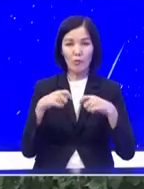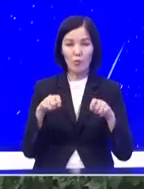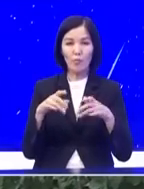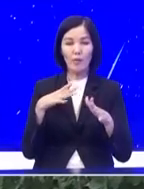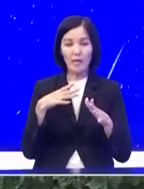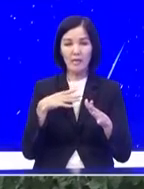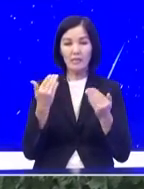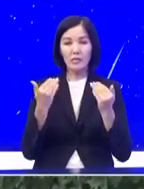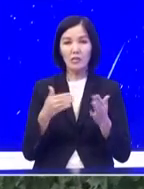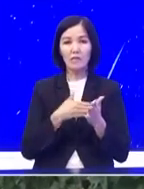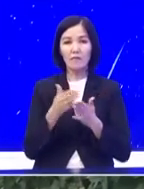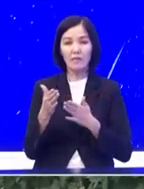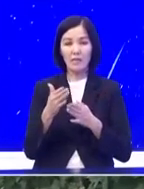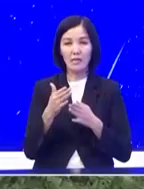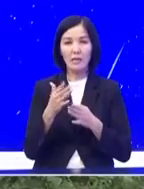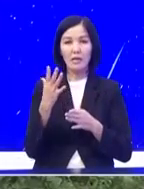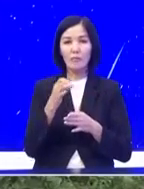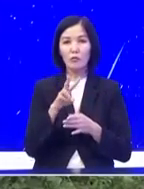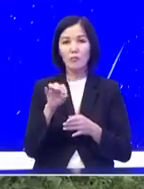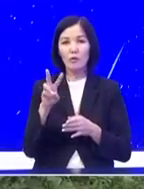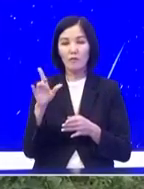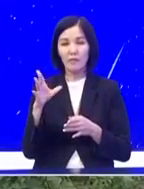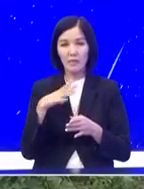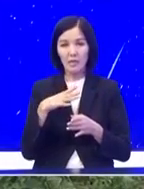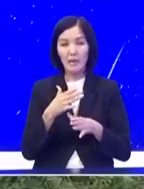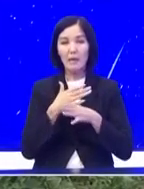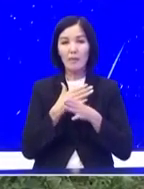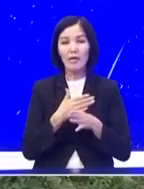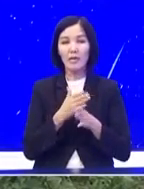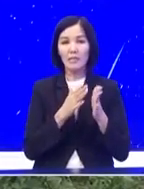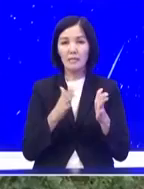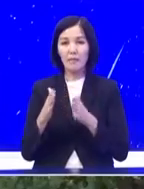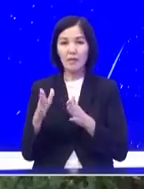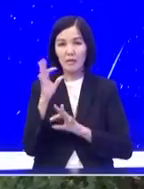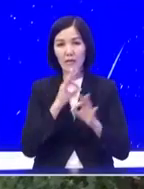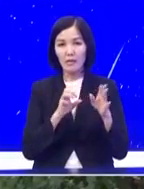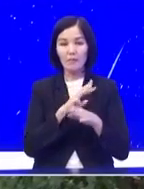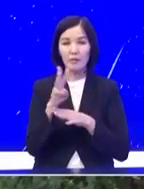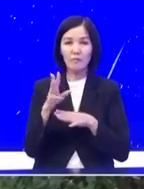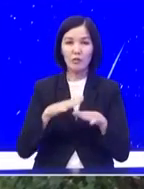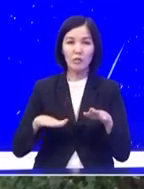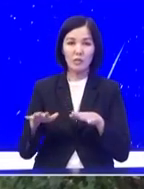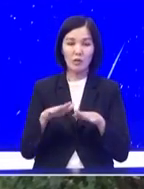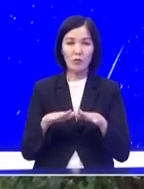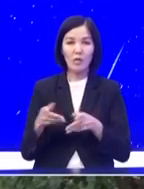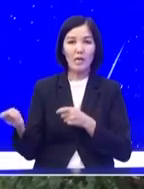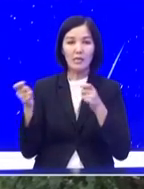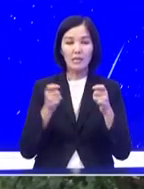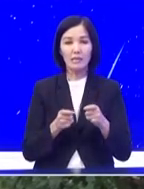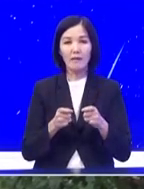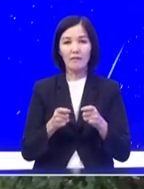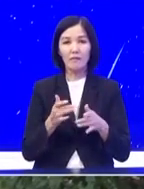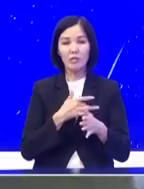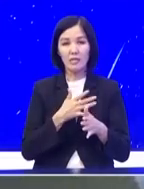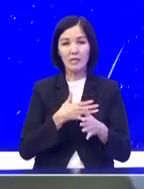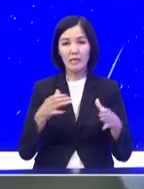руководством области выделено 550 миллионов тенге. Благодаря этому удалось стабилизировать лекарственную обеспеченность региона. Поставкой занимается частная